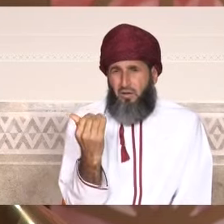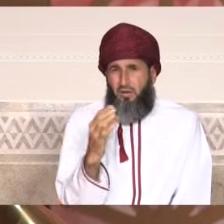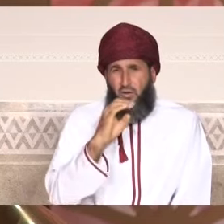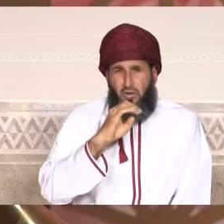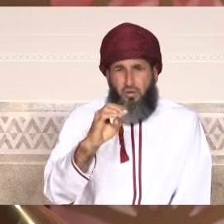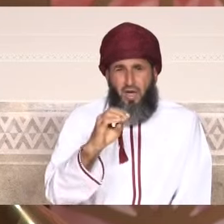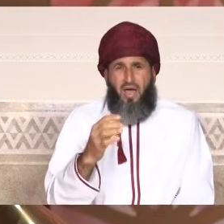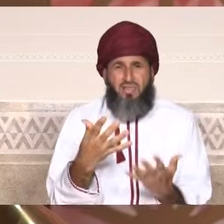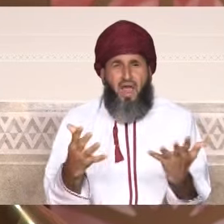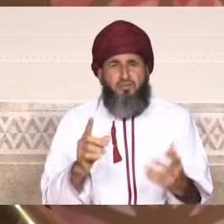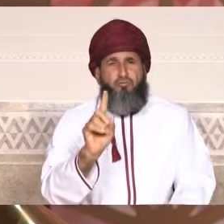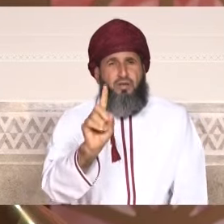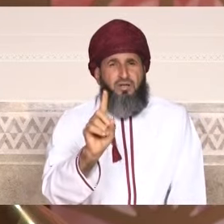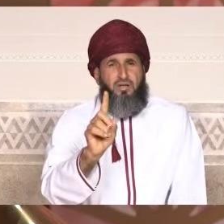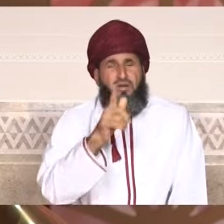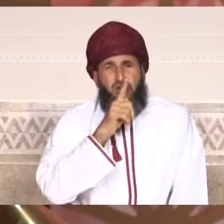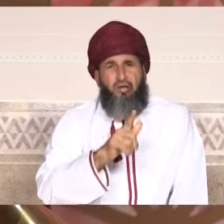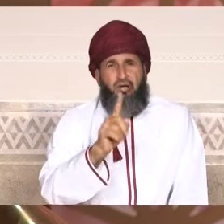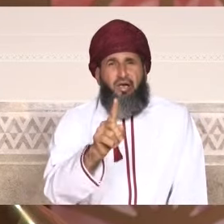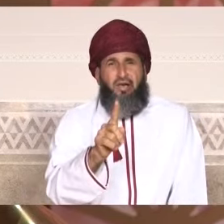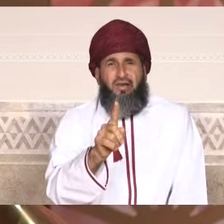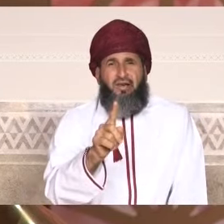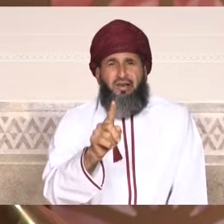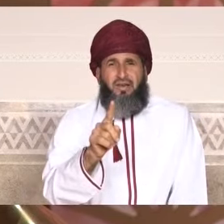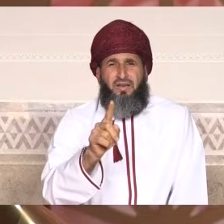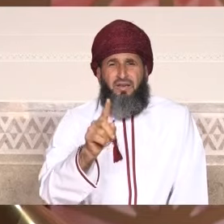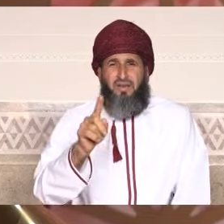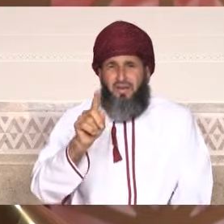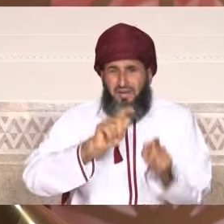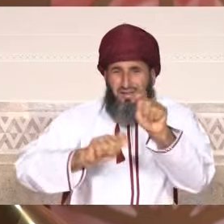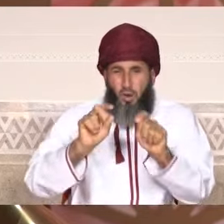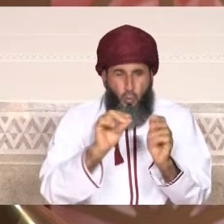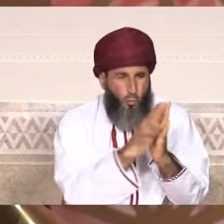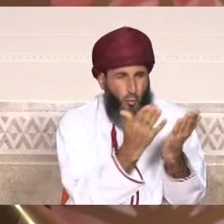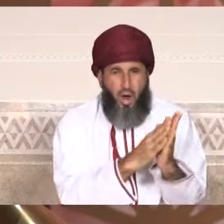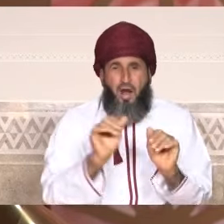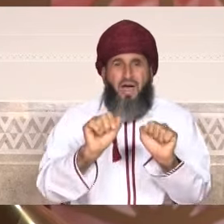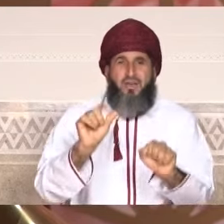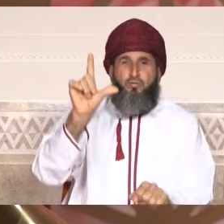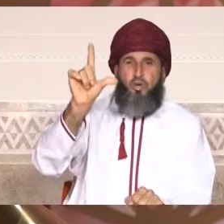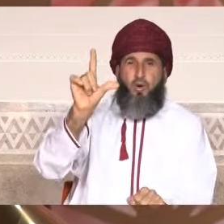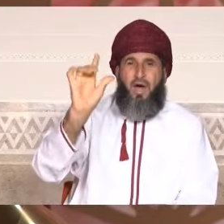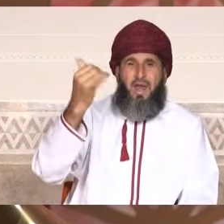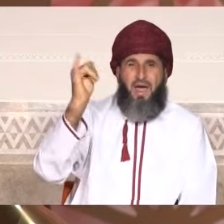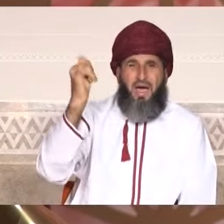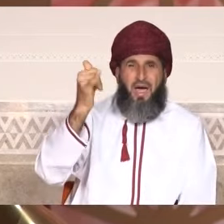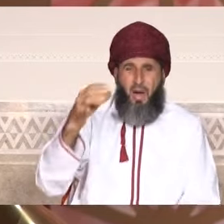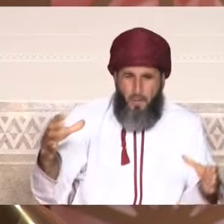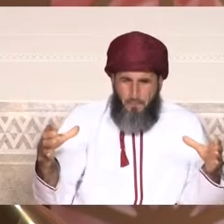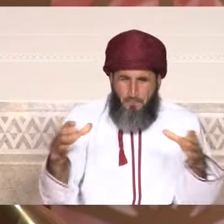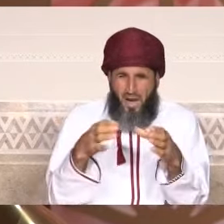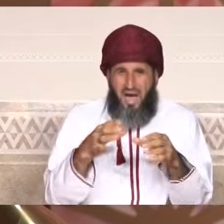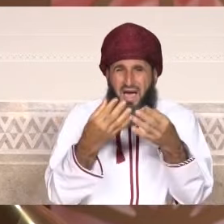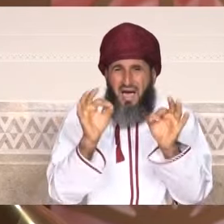فالجواب عنها بسيط، وهي أن هذه الصيغة في اللغة العربية، صيغة الجمع التي يتكلم